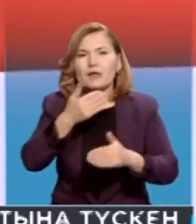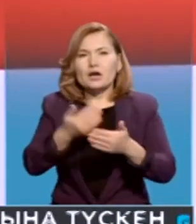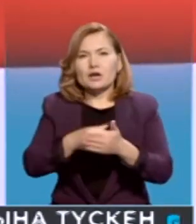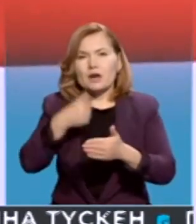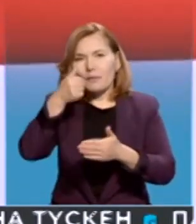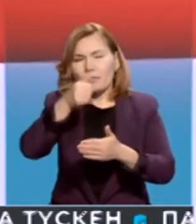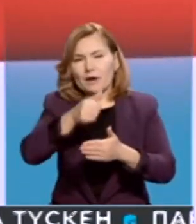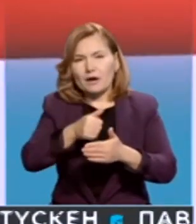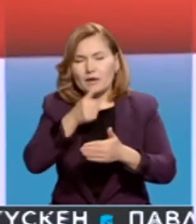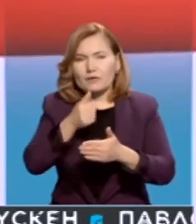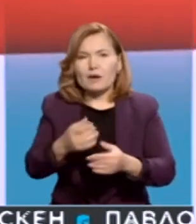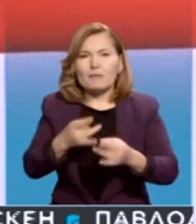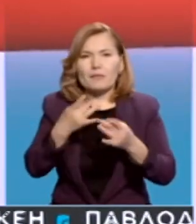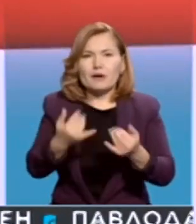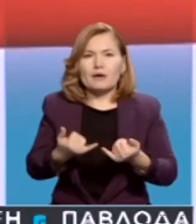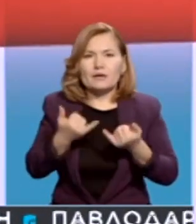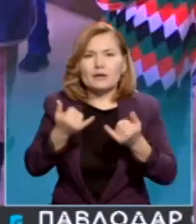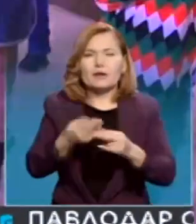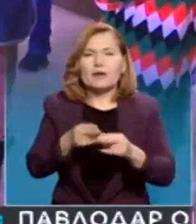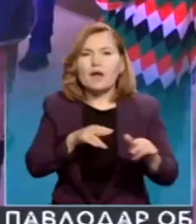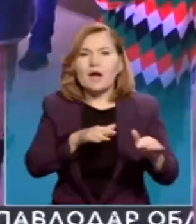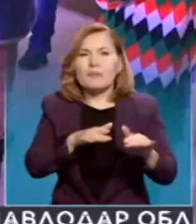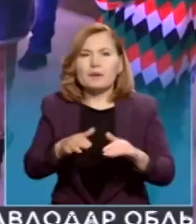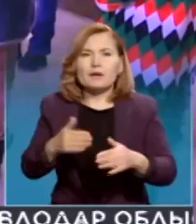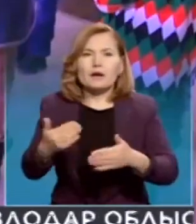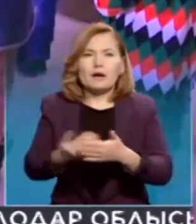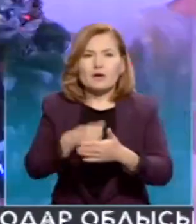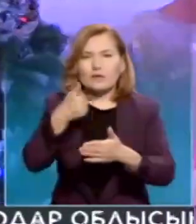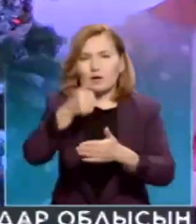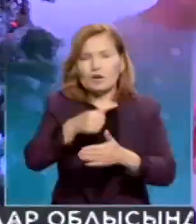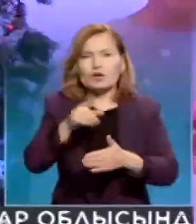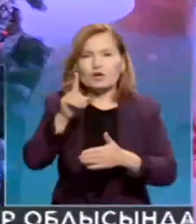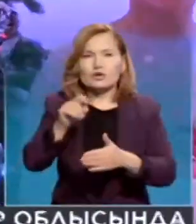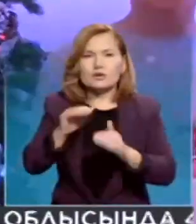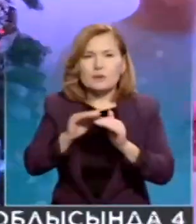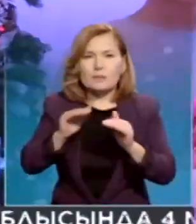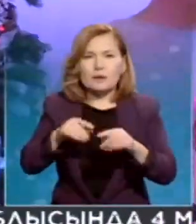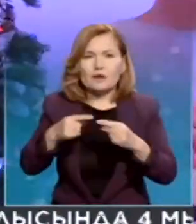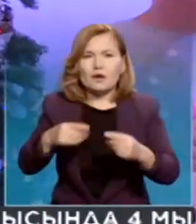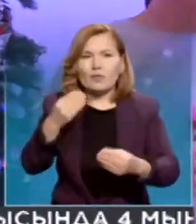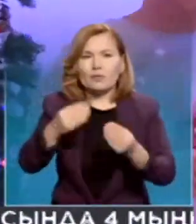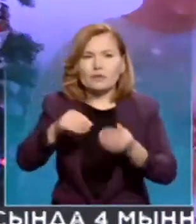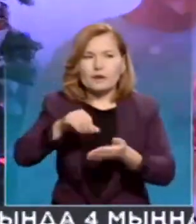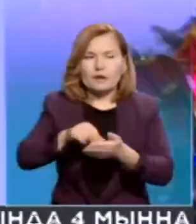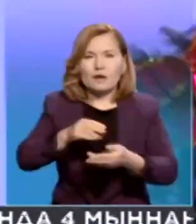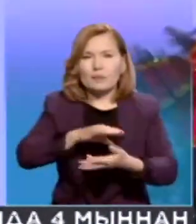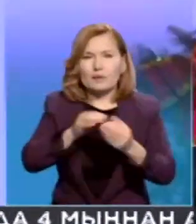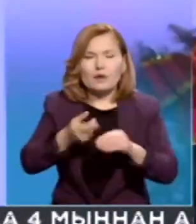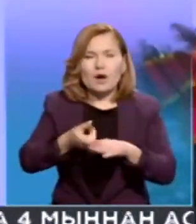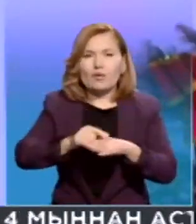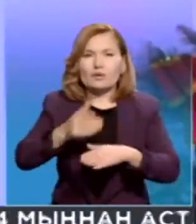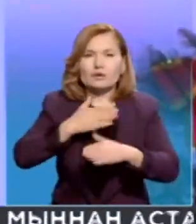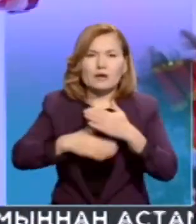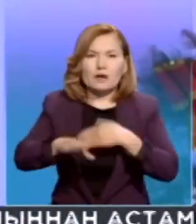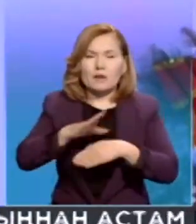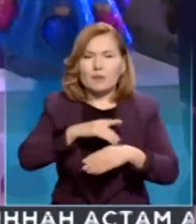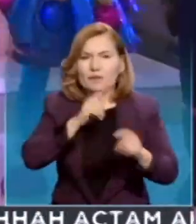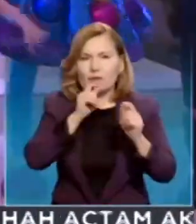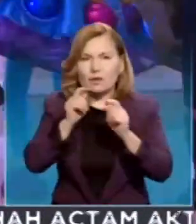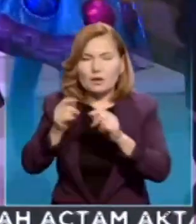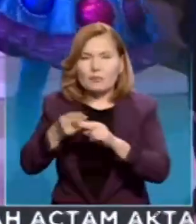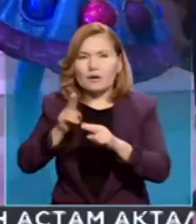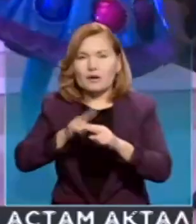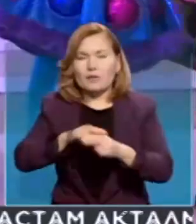жыл кеші ұйымдастырылды. Мерекелік шарада 100-ден астам бала түрлі ойындарға қатысты, сыйлық алып мәз-мәйрам болған олар